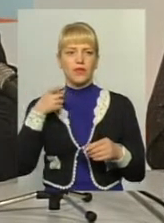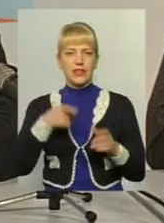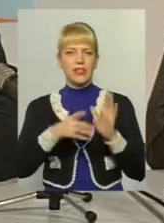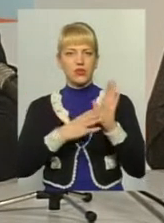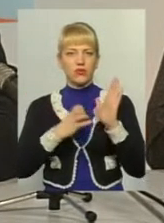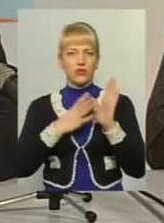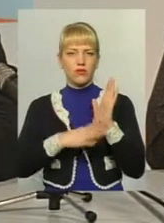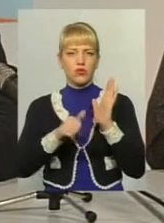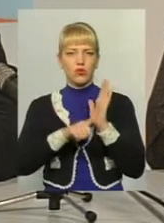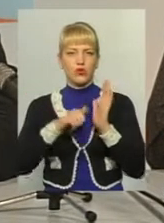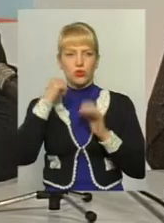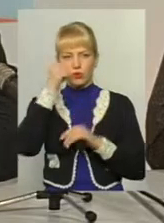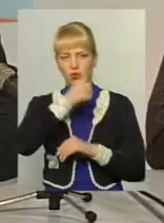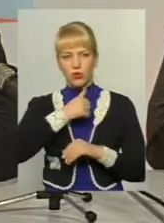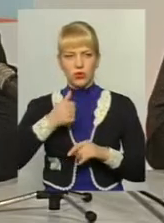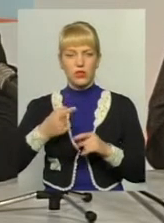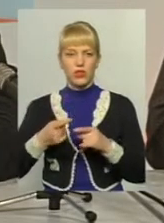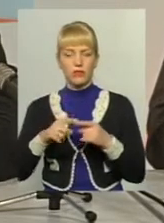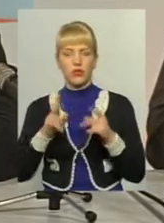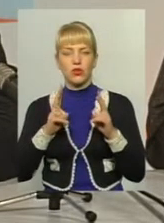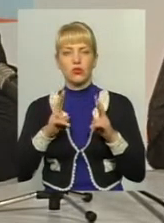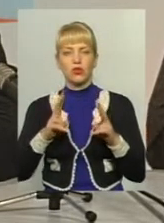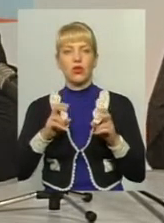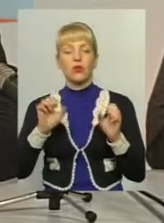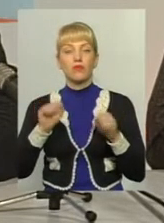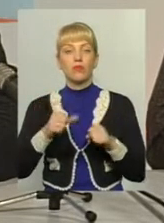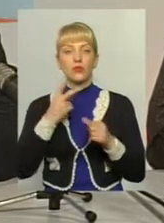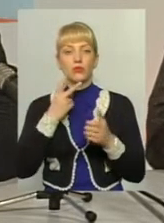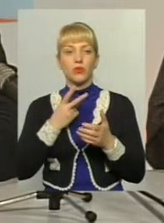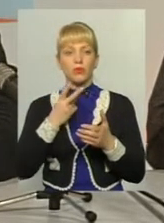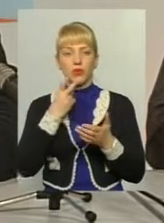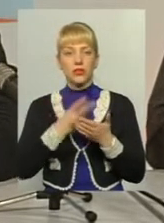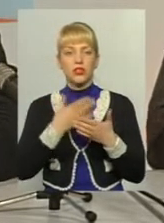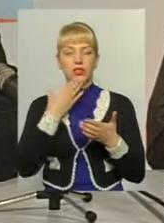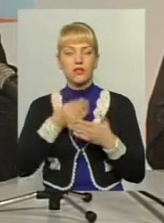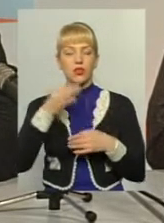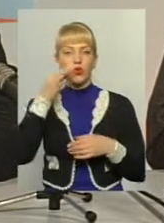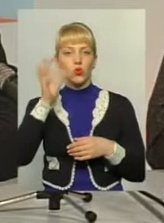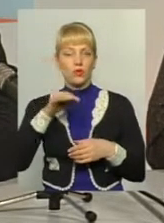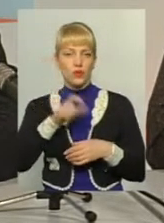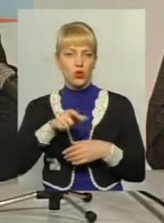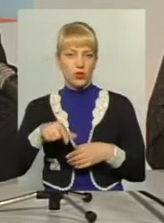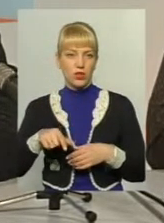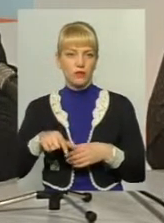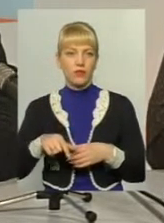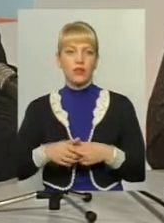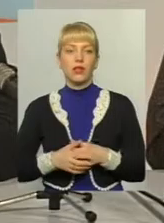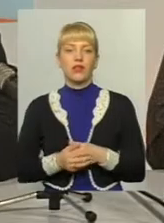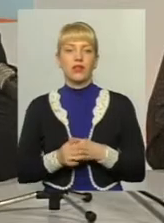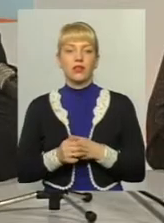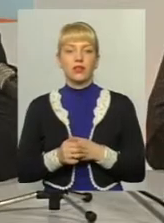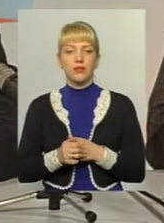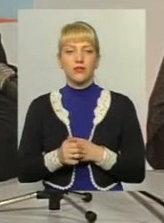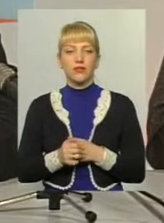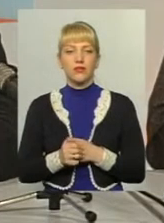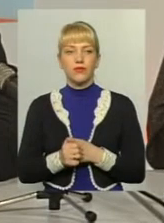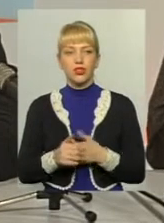да? Якщо, звісно, задавати питання, то є кому, є звідки. Звісно, є і позитивно. Є ОСББ взагалі в нашому місті створилися перше